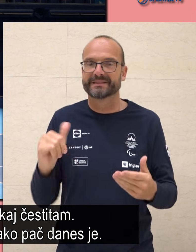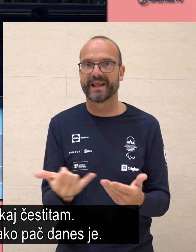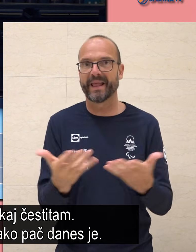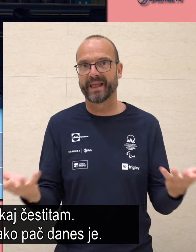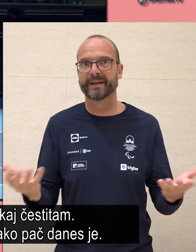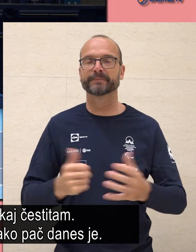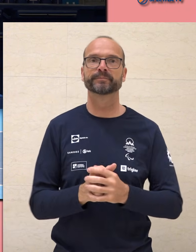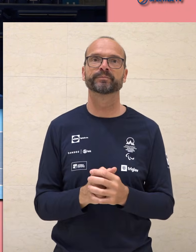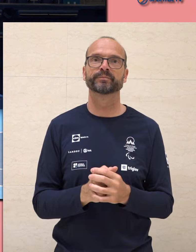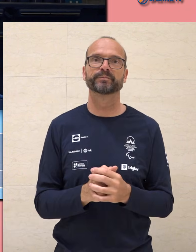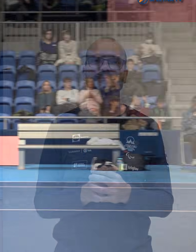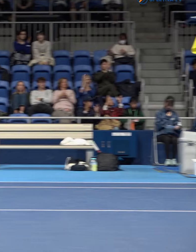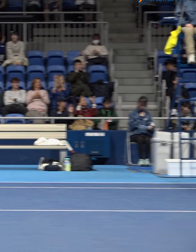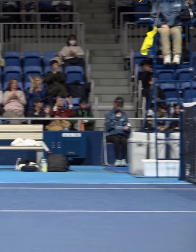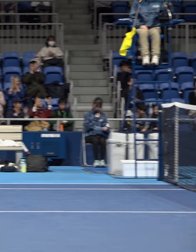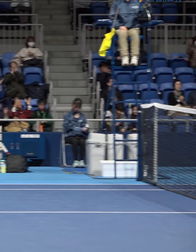je, ne.